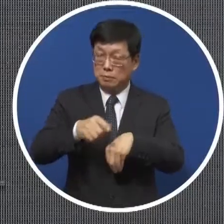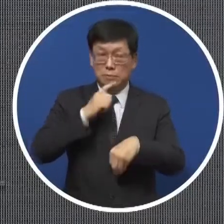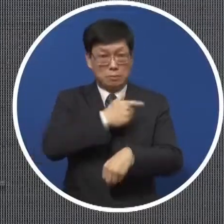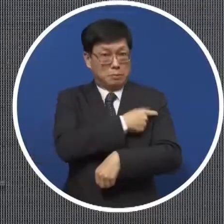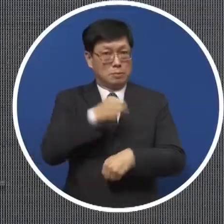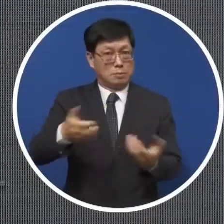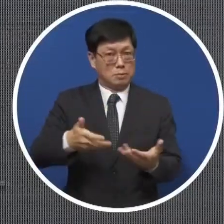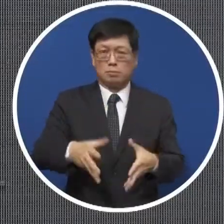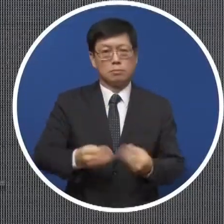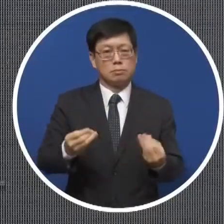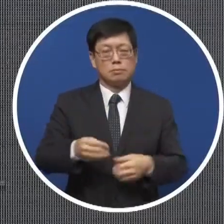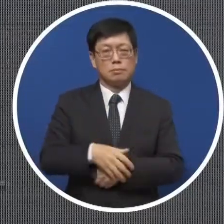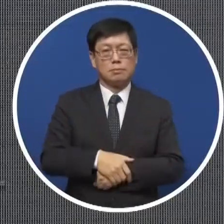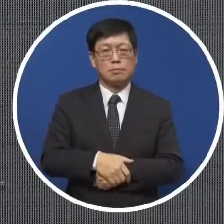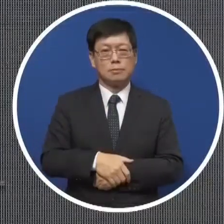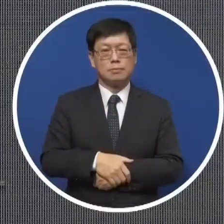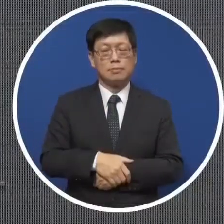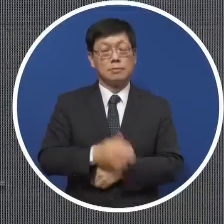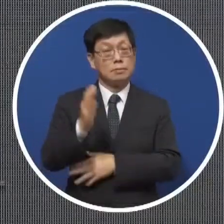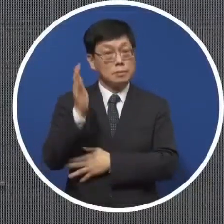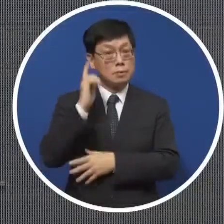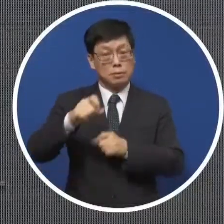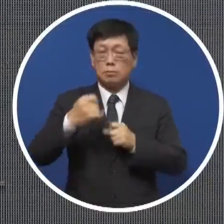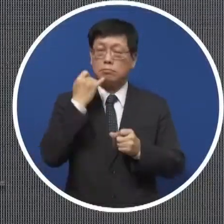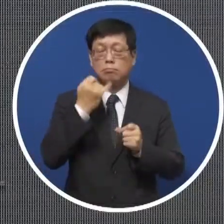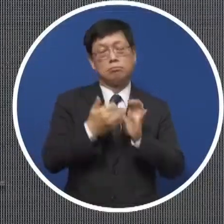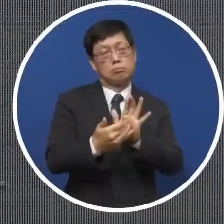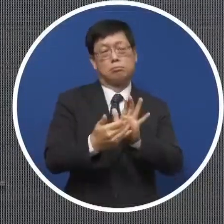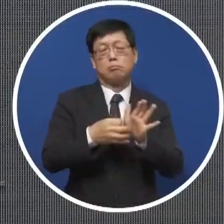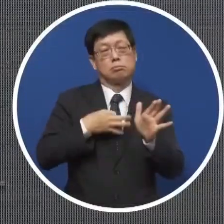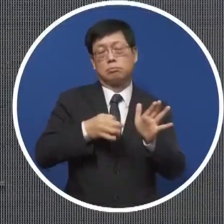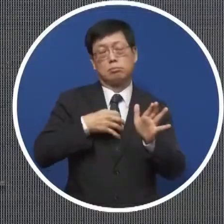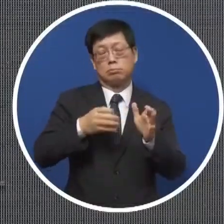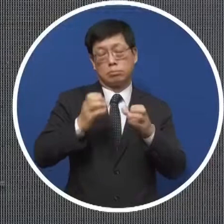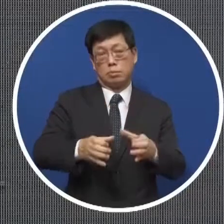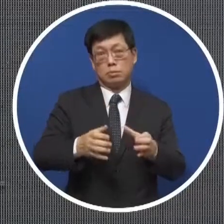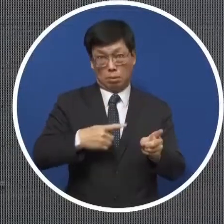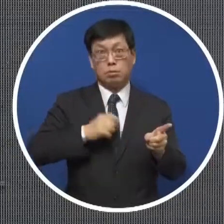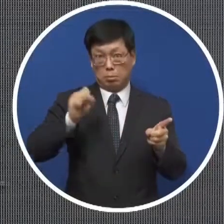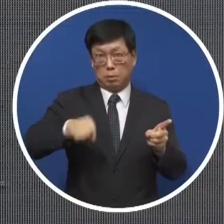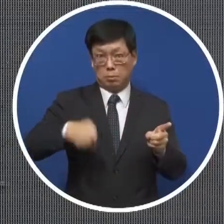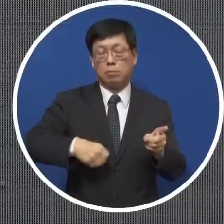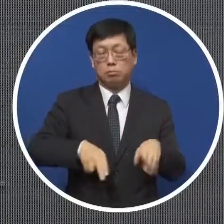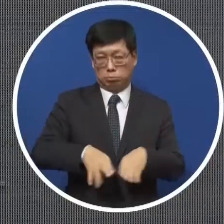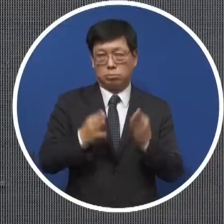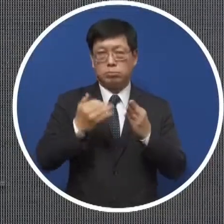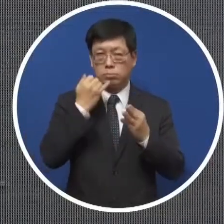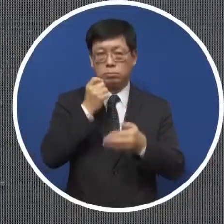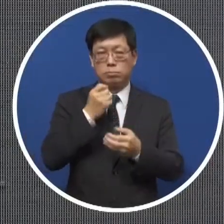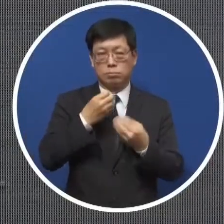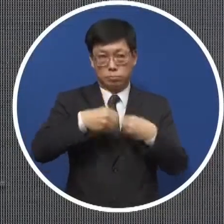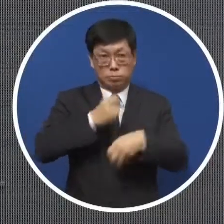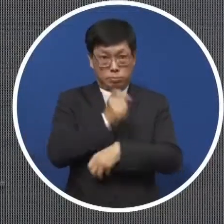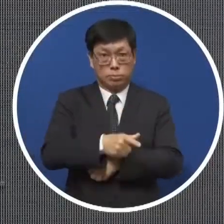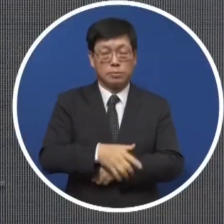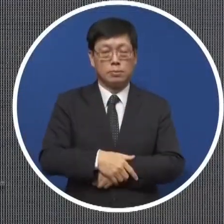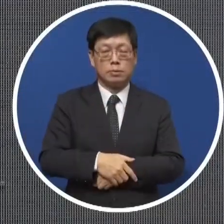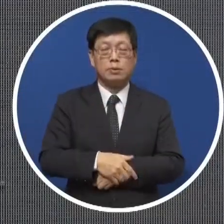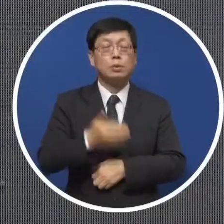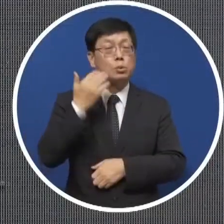苗？政府的政策可以选择不开启啊，他开启了。如果不是支